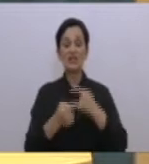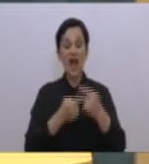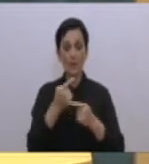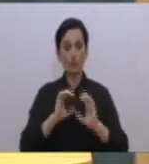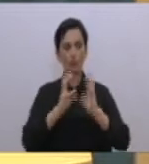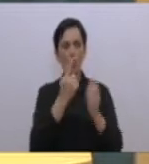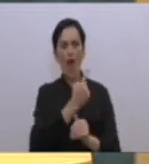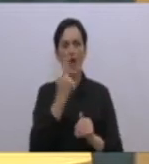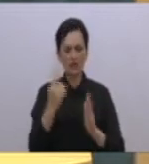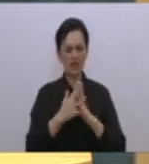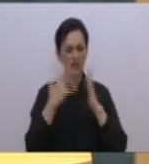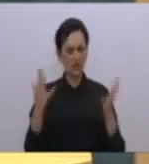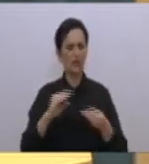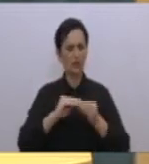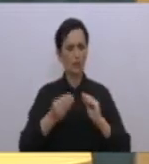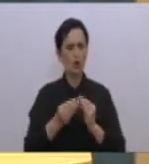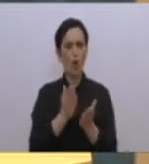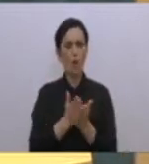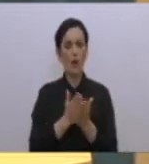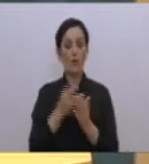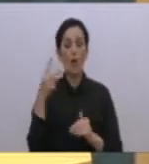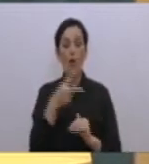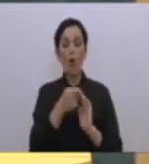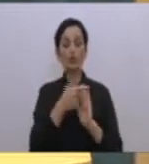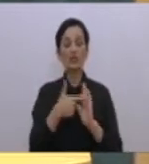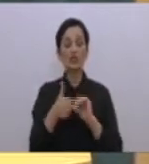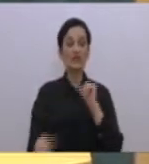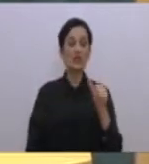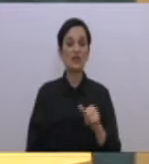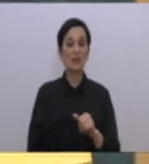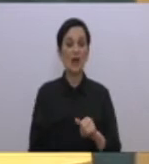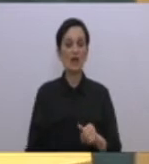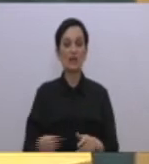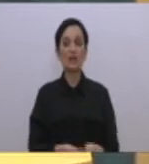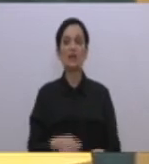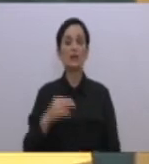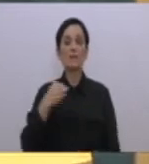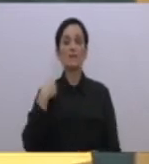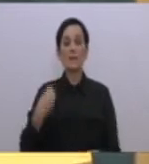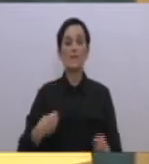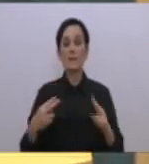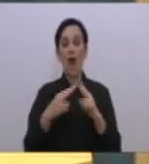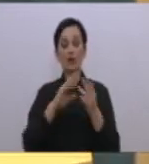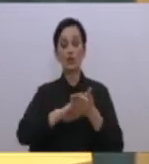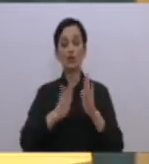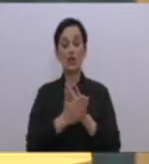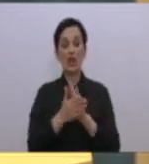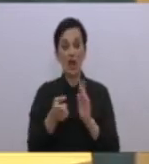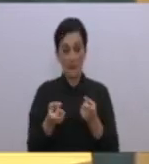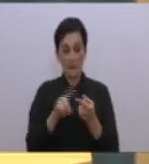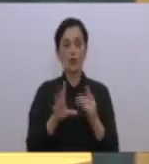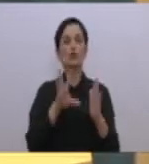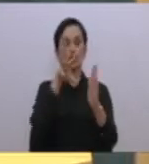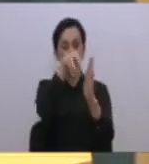ყველაზე დიდ გამოწვევას წარმოადგენს. 2017 წელს პარიზის შეთანხმების დამტკიცების შედეგად საქართველოს შეუერთდა შეთანხმების